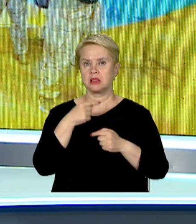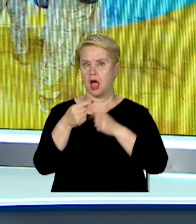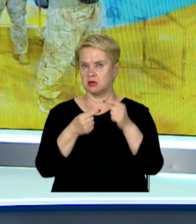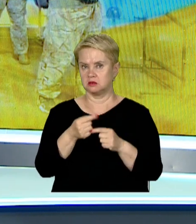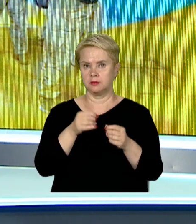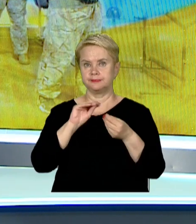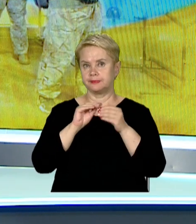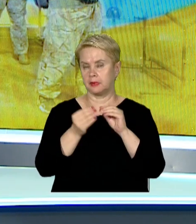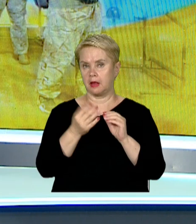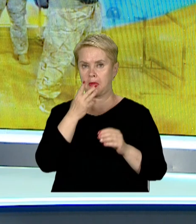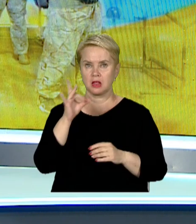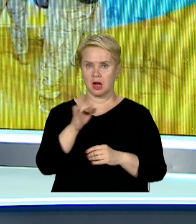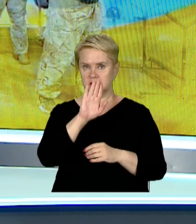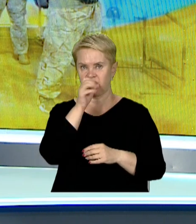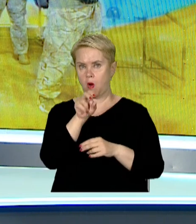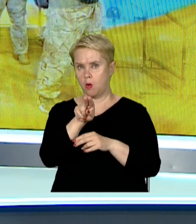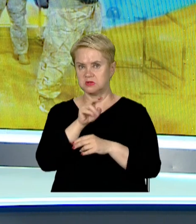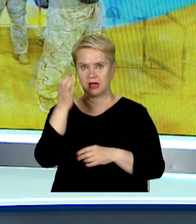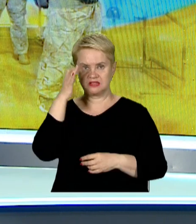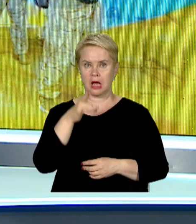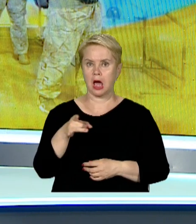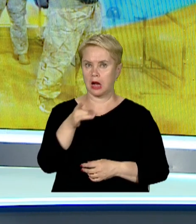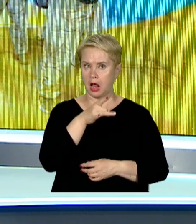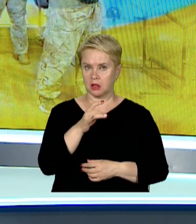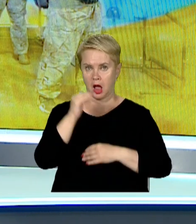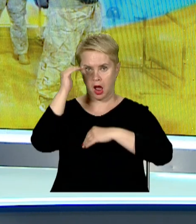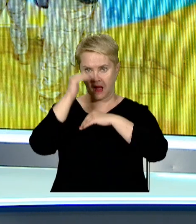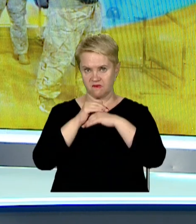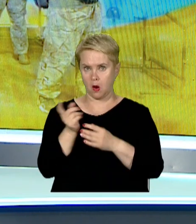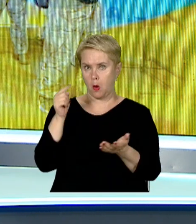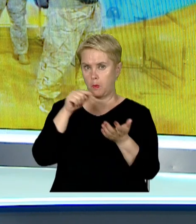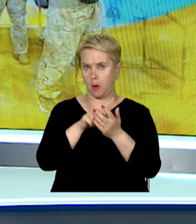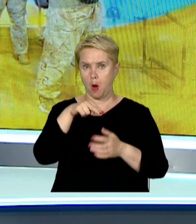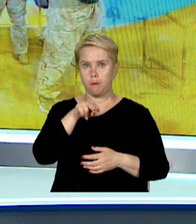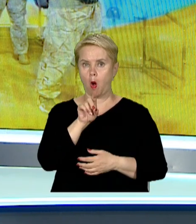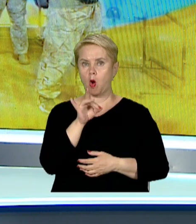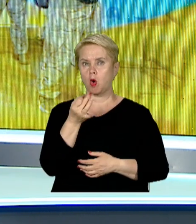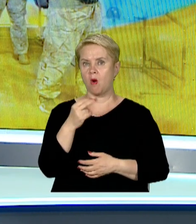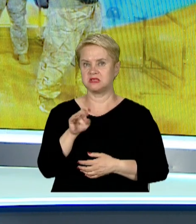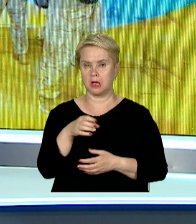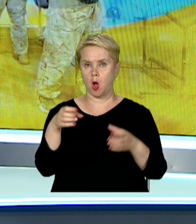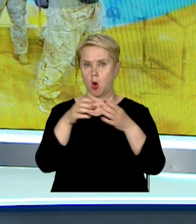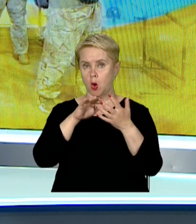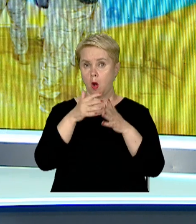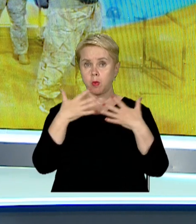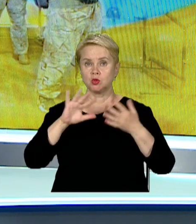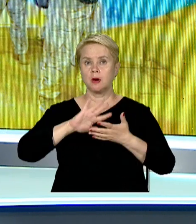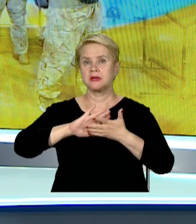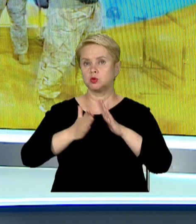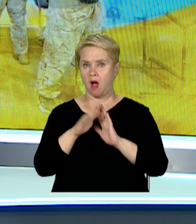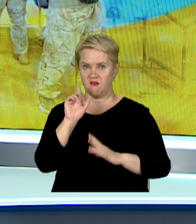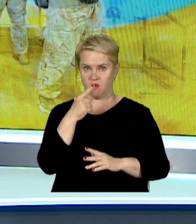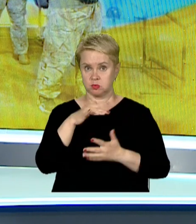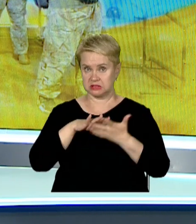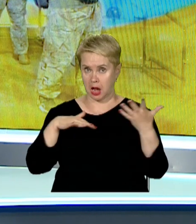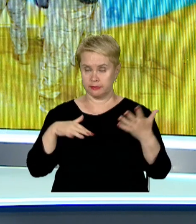наслідками. Щонайменше 5 разів ворог обстріляв Криворізький район, а ввечері поцілив по Покровській громаді. Більше про ситуацію в області